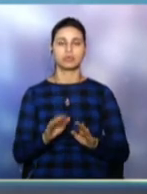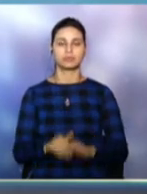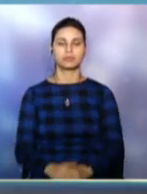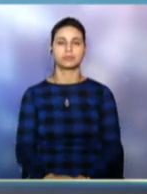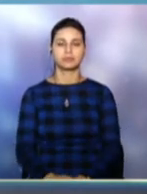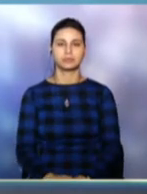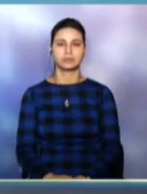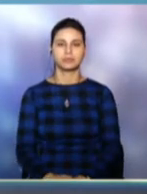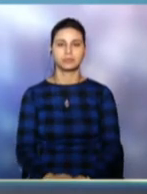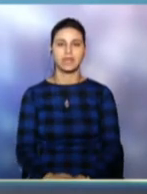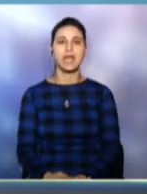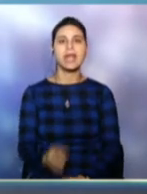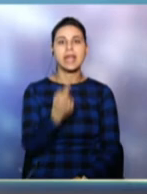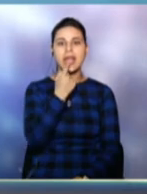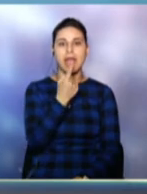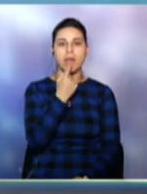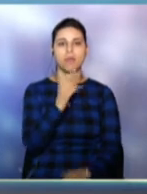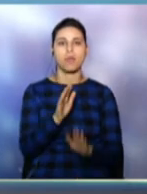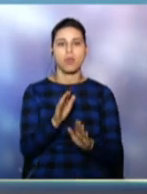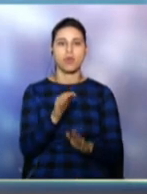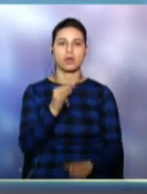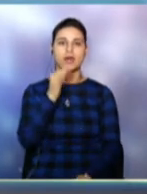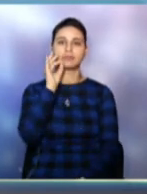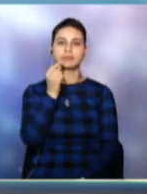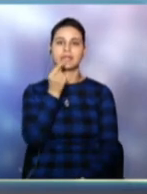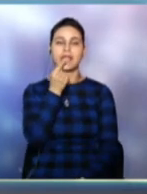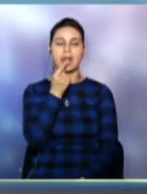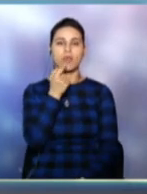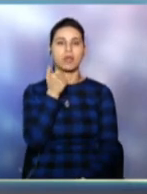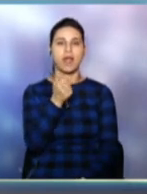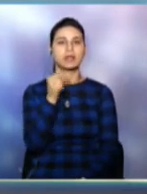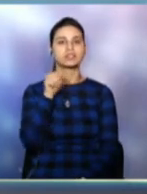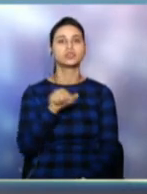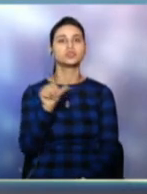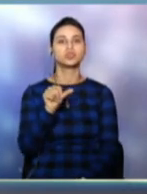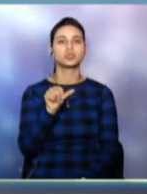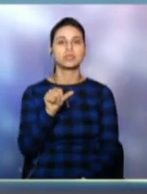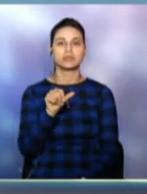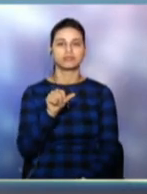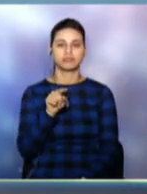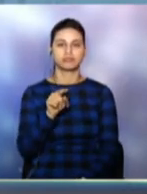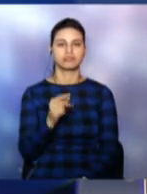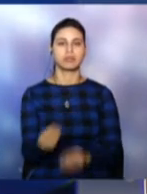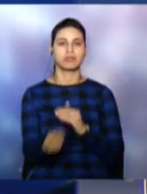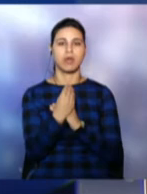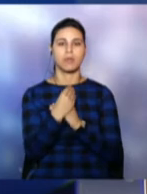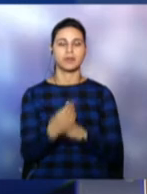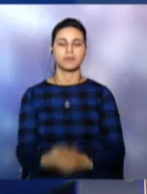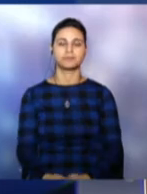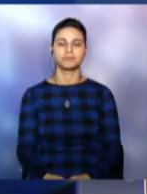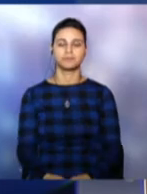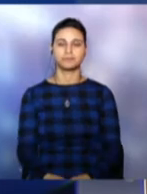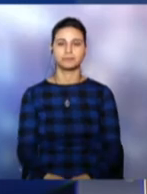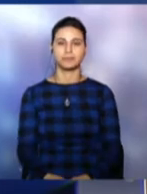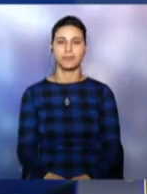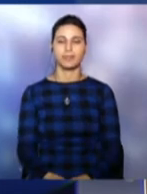მხოლოდ მუშაობს ეს გემოს და არომატის ელემენტი. ჩვენ როდესაც